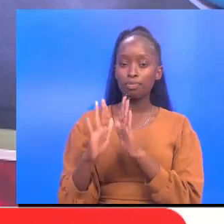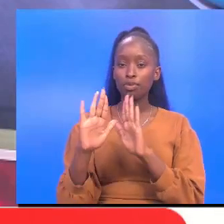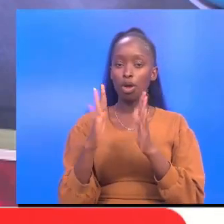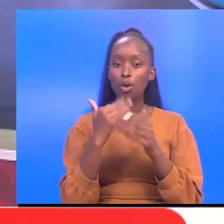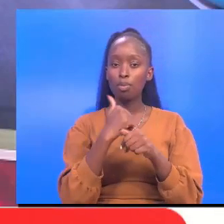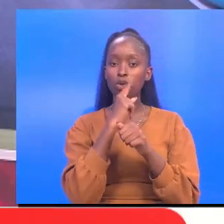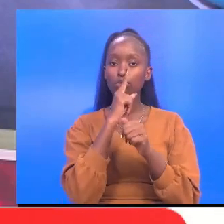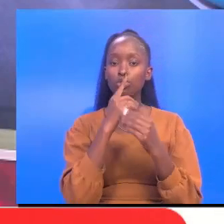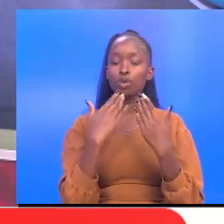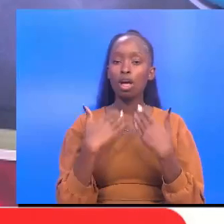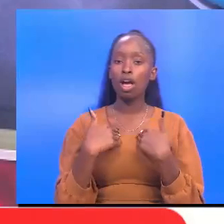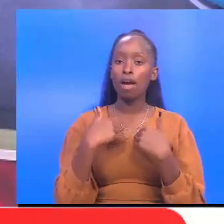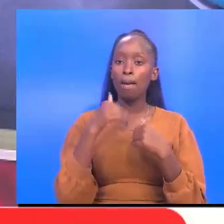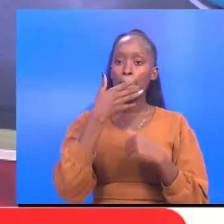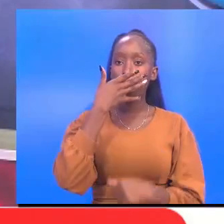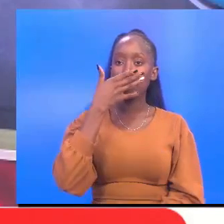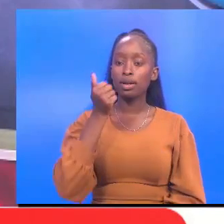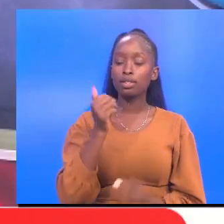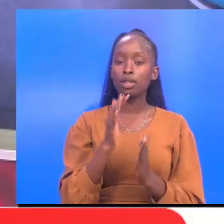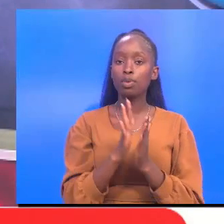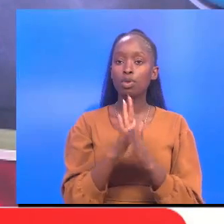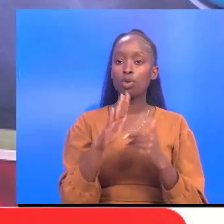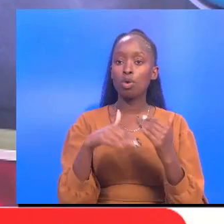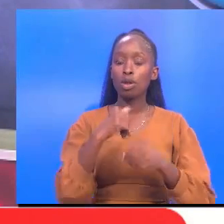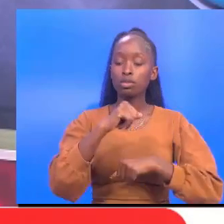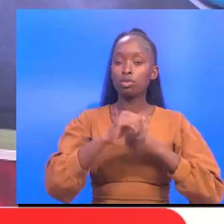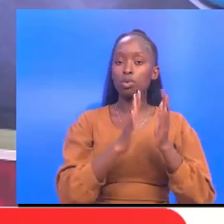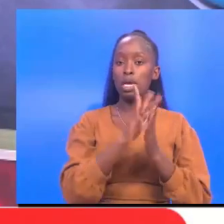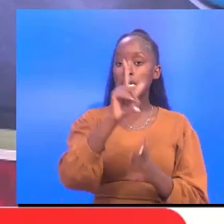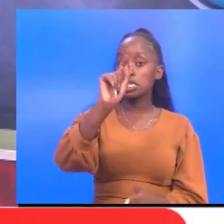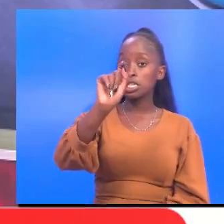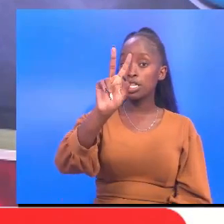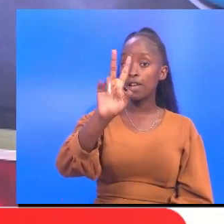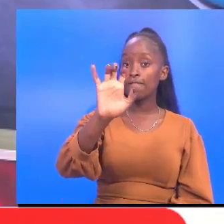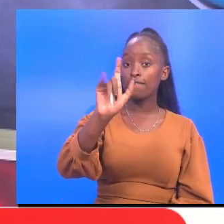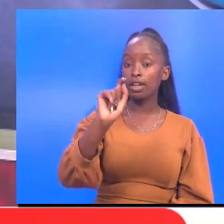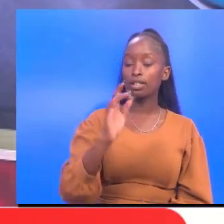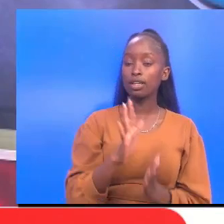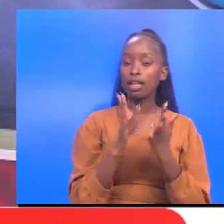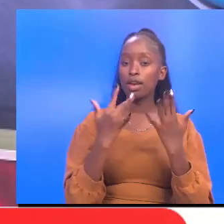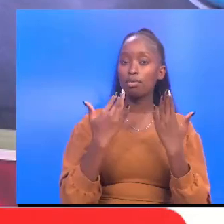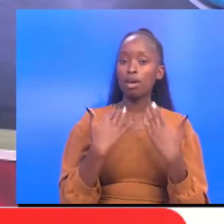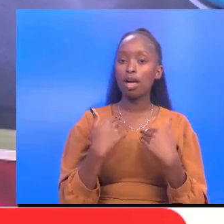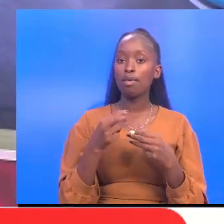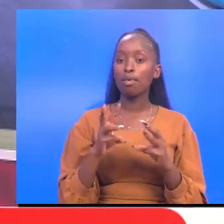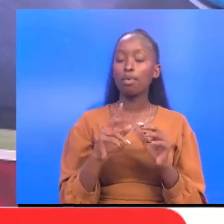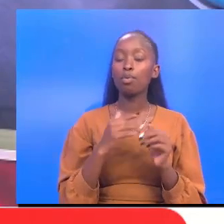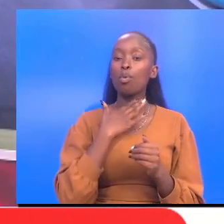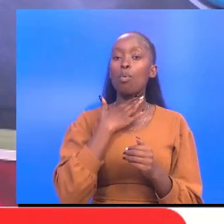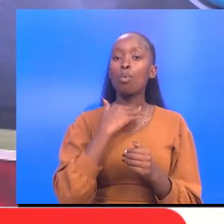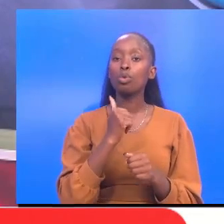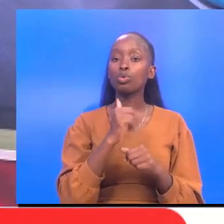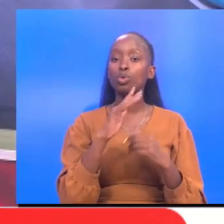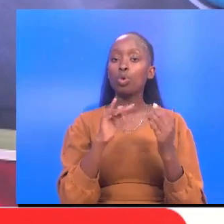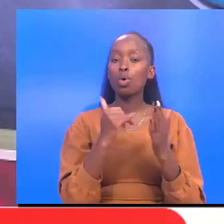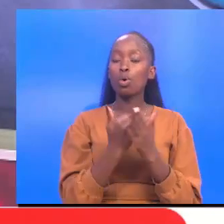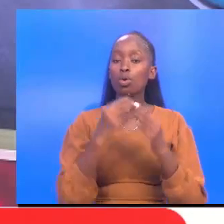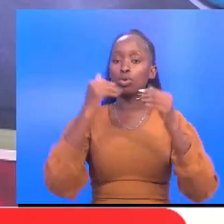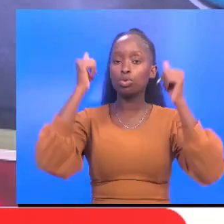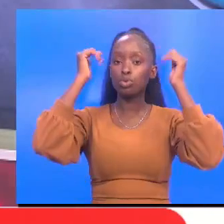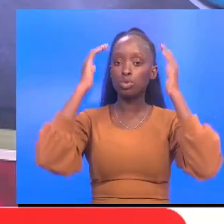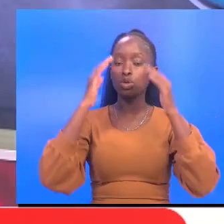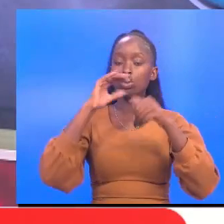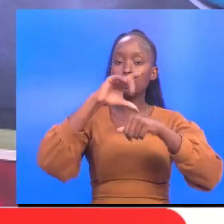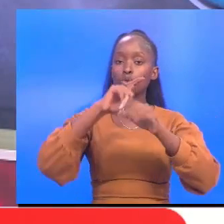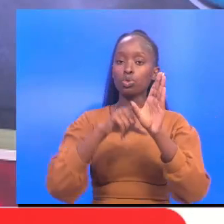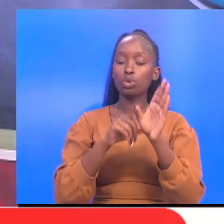Kuhakikisha uboreshaji wa taasisi za TVET na hivyo kuna haja ya kujumuisha wanafunzi wengi kujiunga na kupata mafunzo ya hali ya